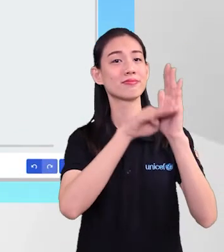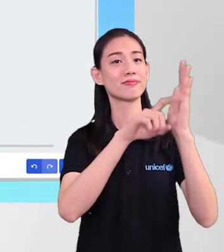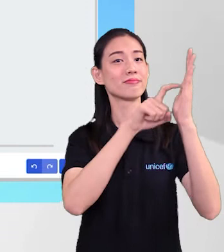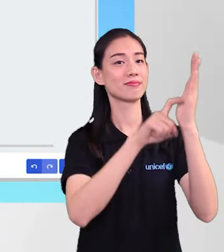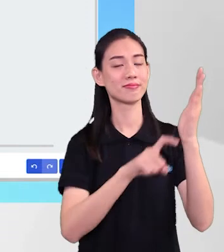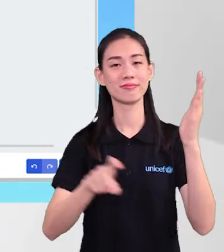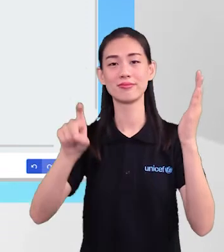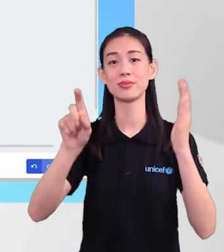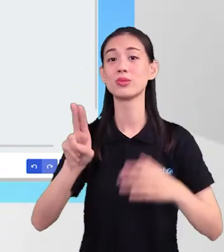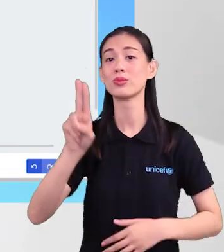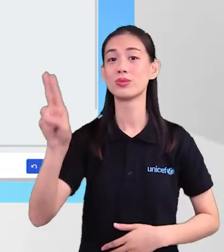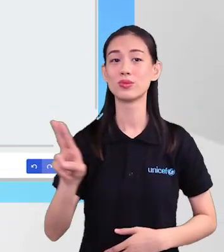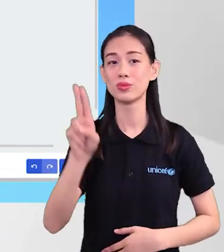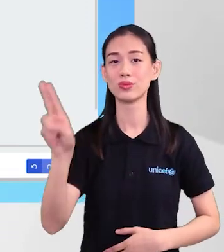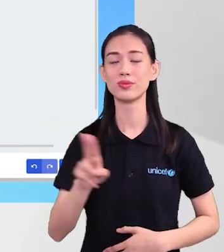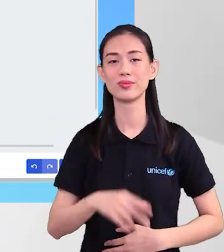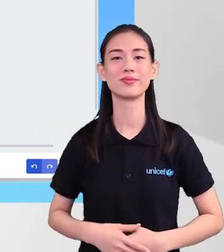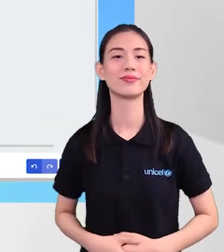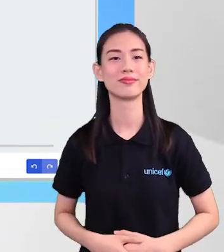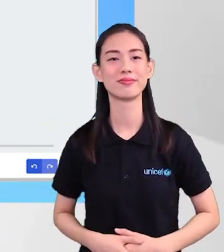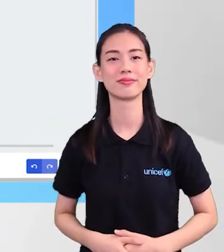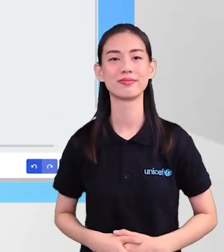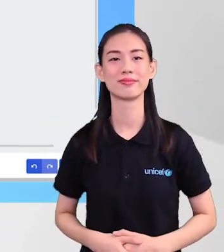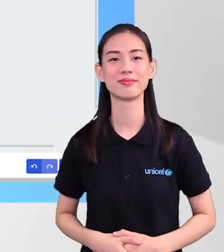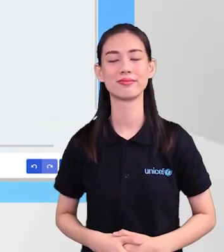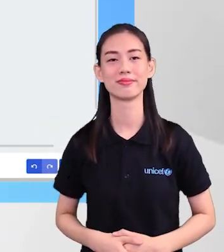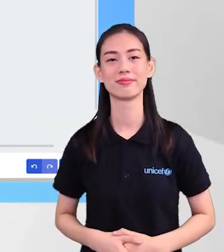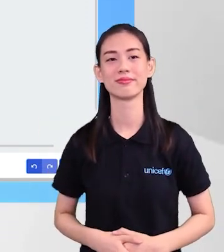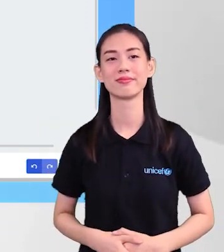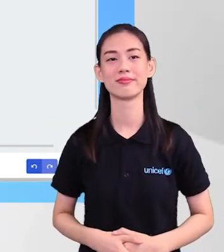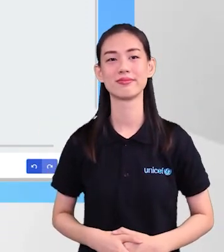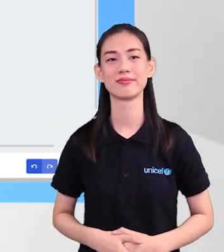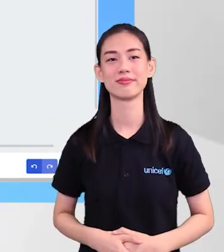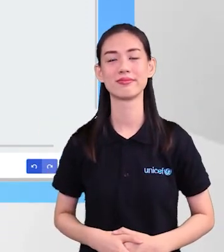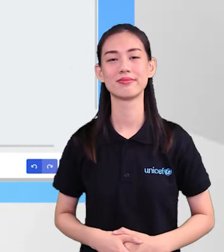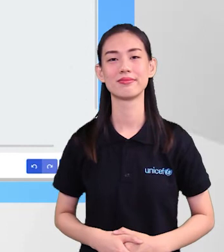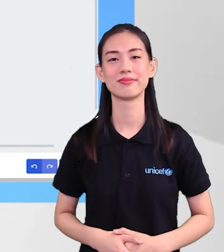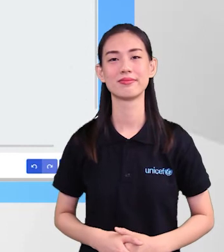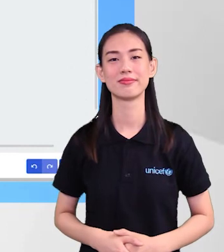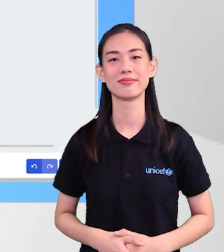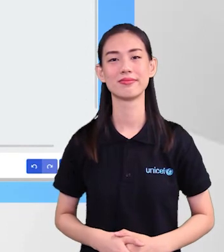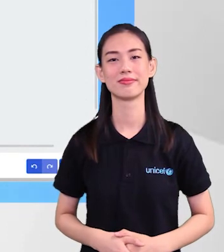disimpan di pemboleh ubah light level yang boleh didapatkan di kumpulan blok input.